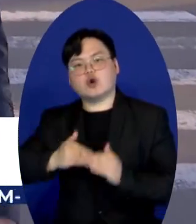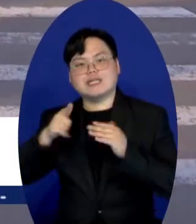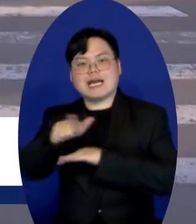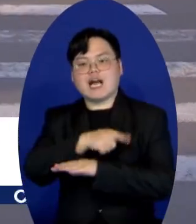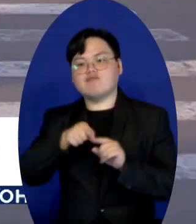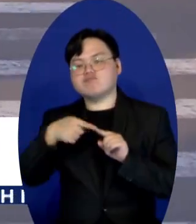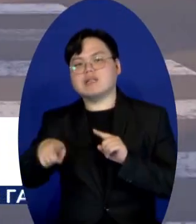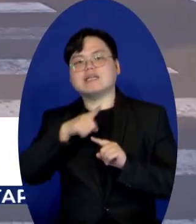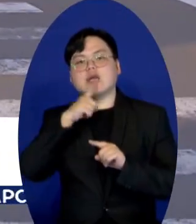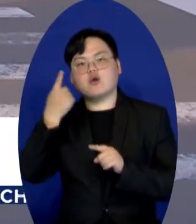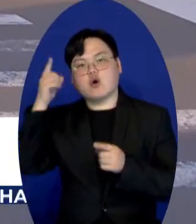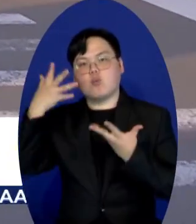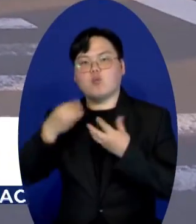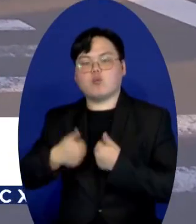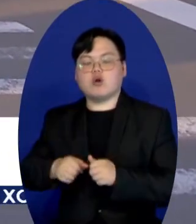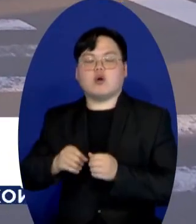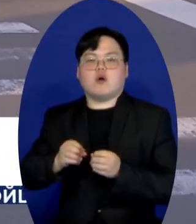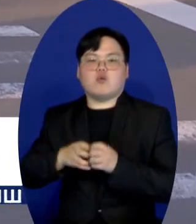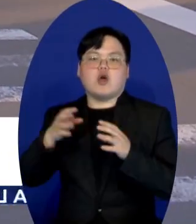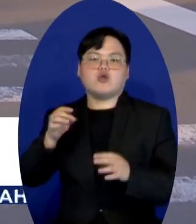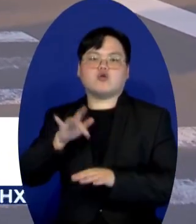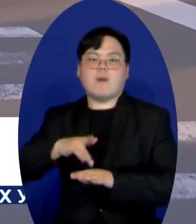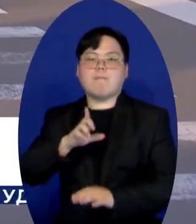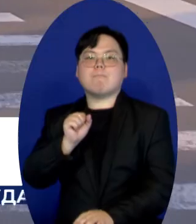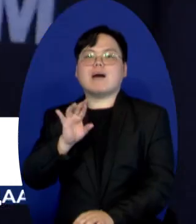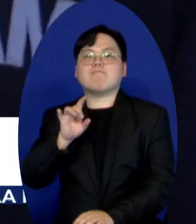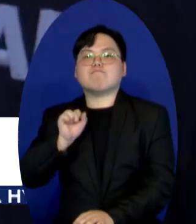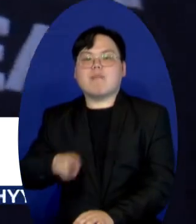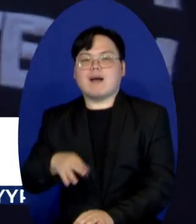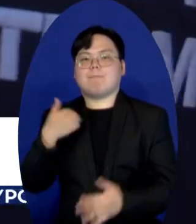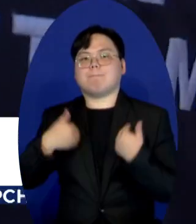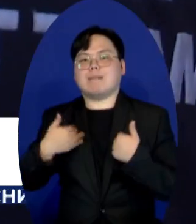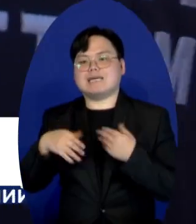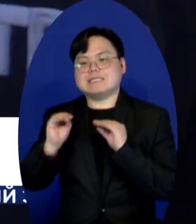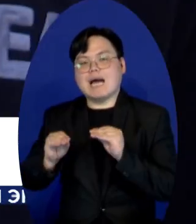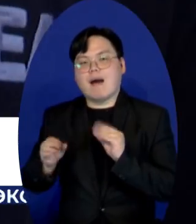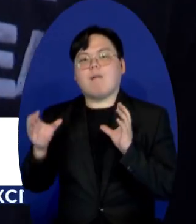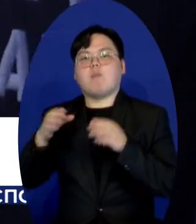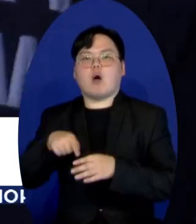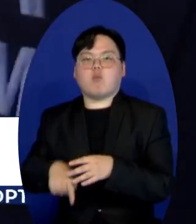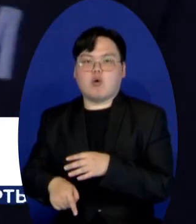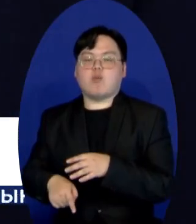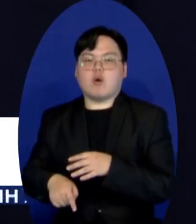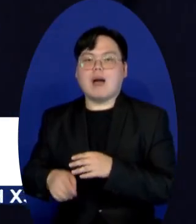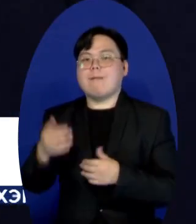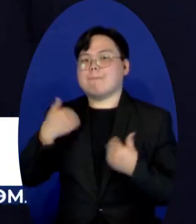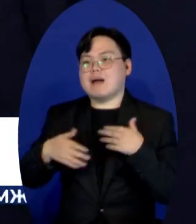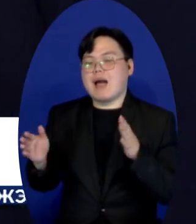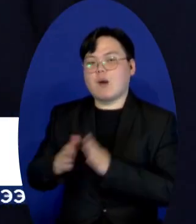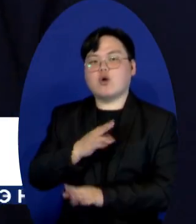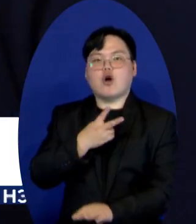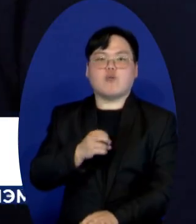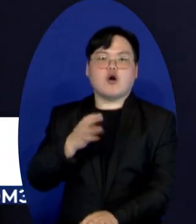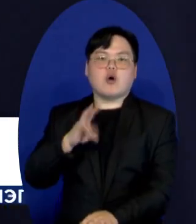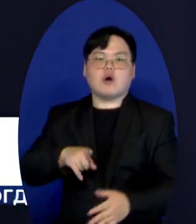дэргэдэх залуу зохион бүтээгч Төвийн багш Баяр Утэ удирдлагаар энэ спортын төрлөөр хичээлж эхэлсэн байна. Тэрээр багшийнхаа хамт 2020